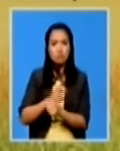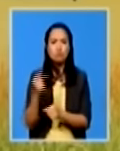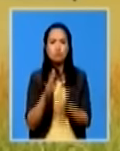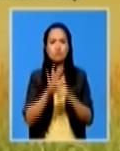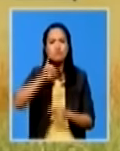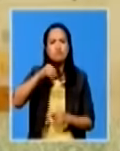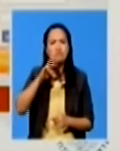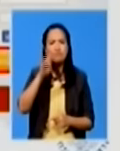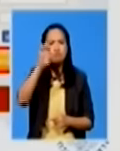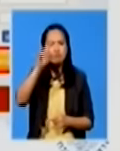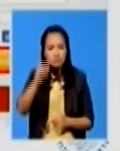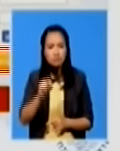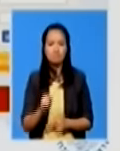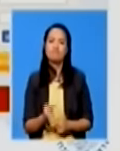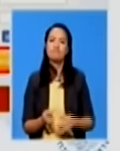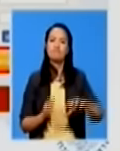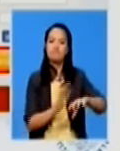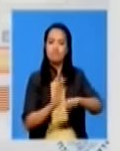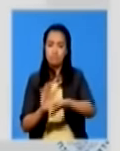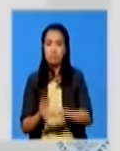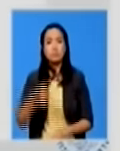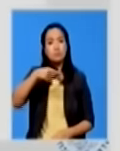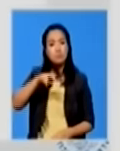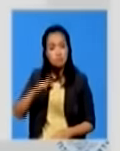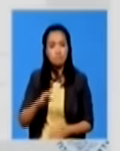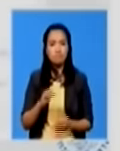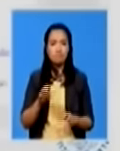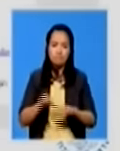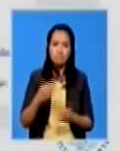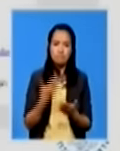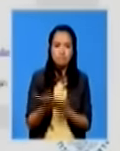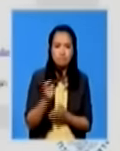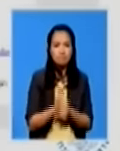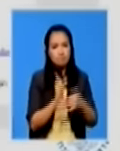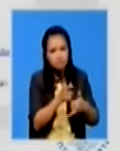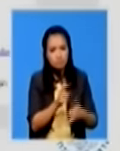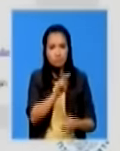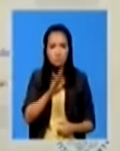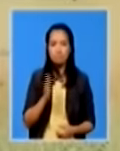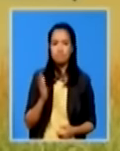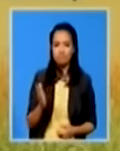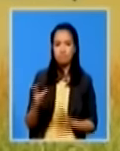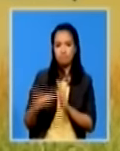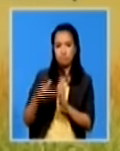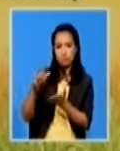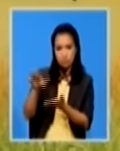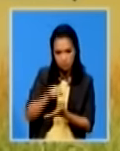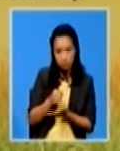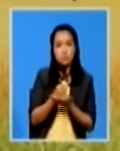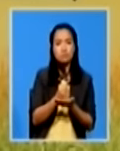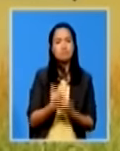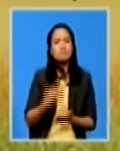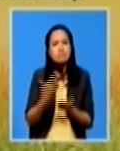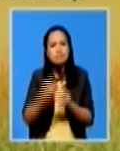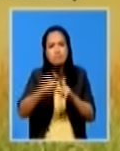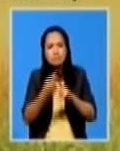งการออกพรบ.จัดซื้อจัดจ้างโดยใช้ระบบ e-bidding นะครับเรื่องที่4ได้มีการปรับเงินเดือนเงินประ